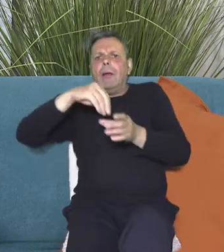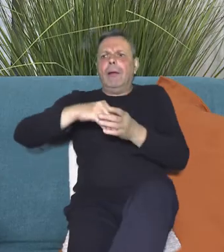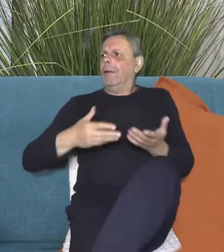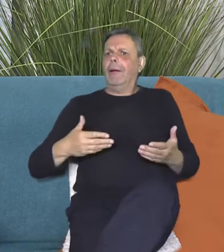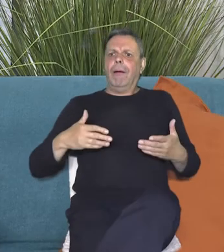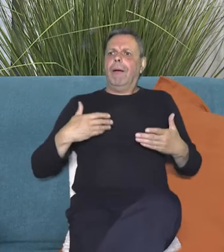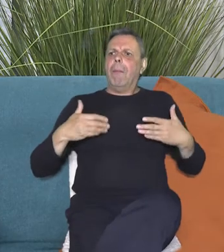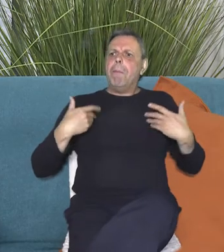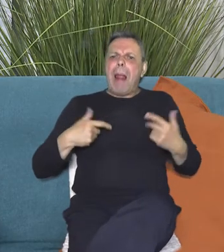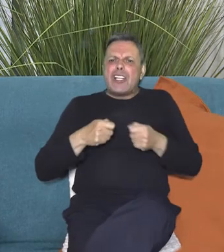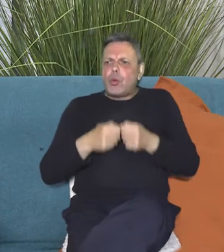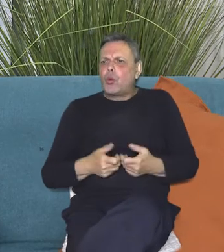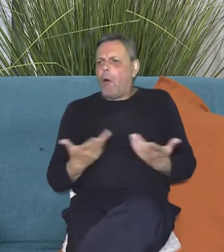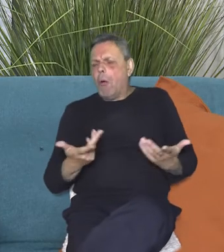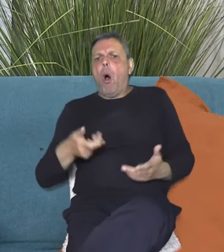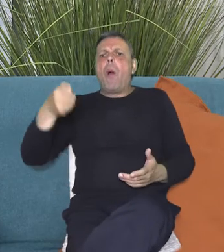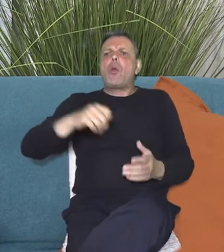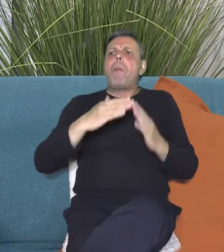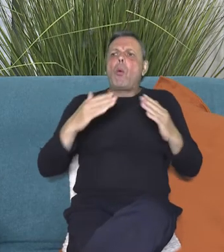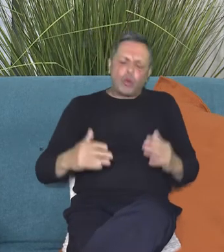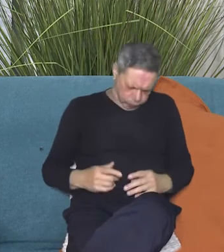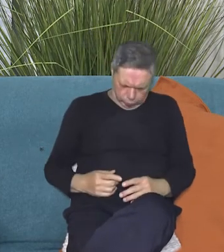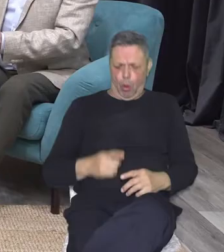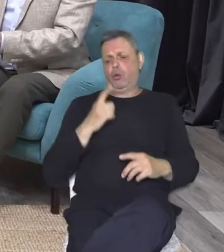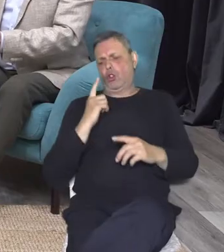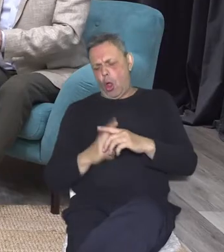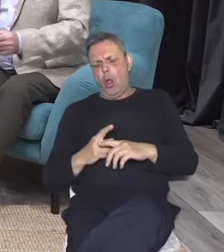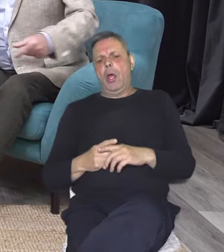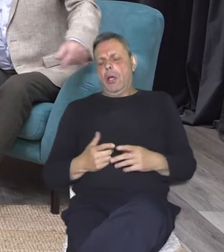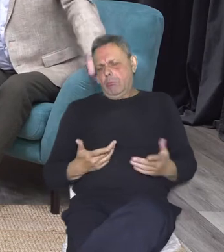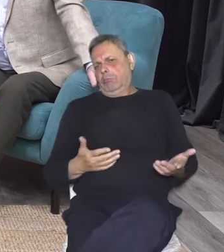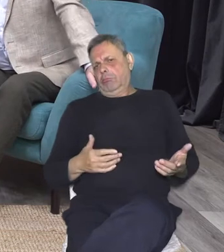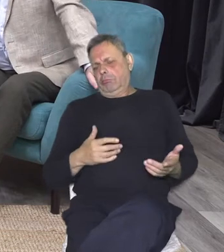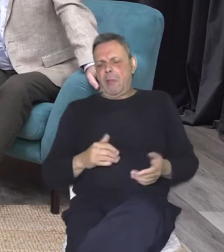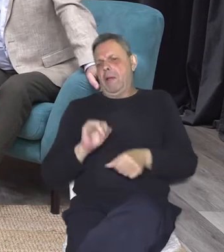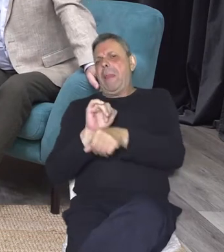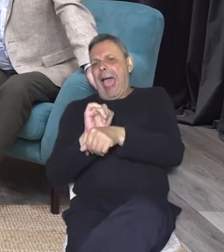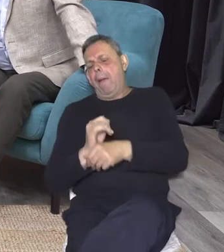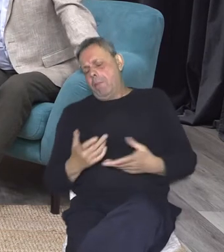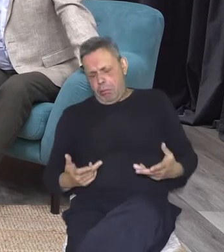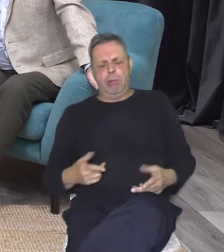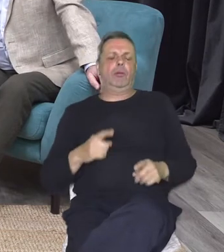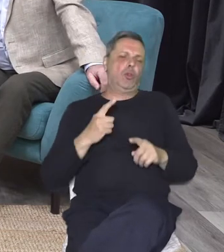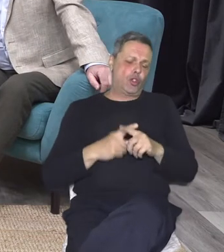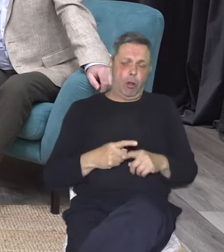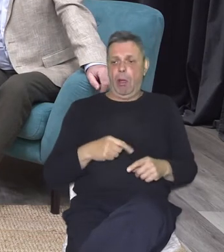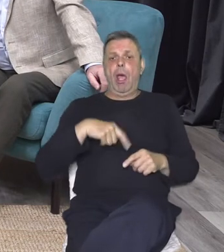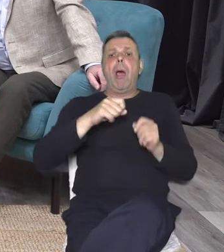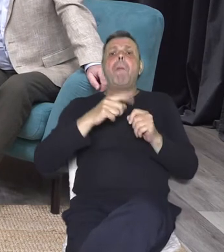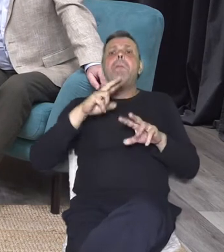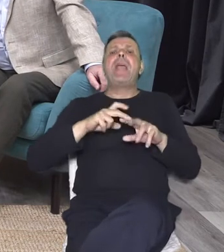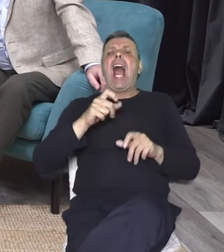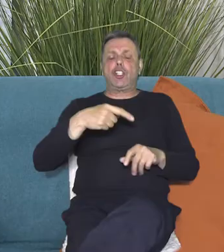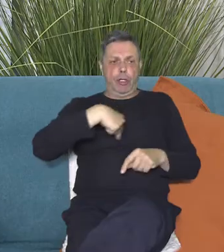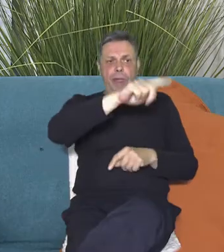društvu, koje se dogovore za kupe kuću u Bihaću i onda provedu vikend. Tako je. Tako da je u stvari, evo, Bihać i Zagreb su